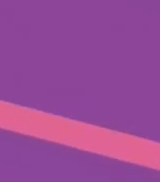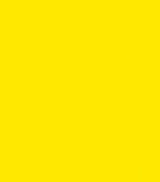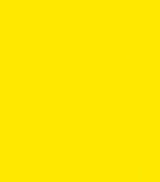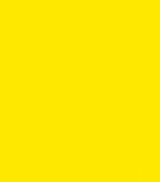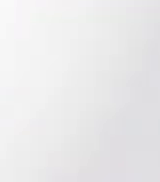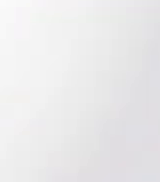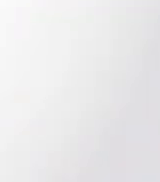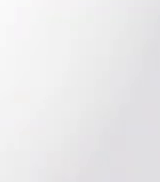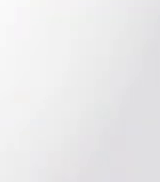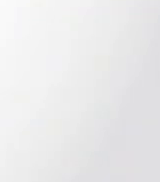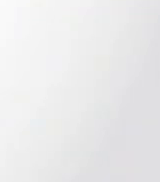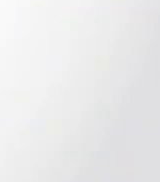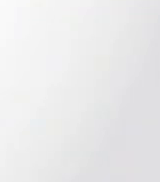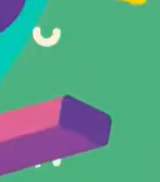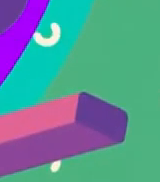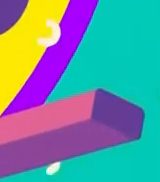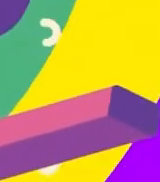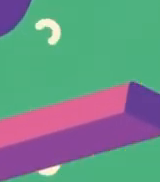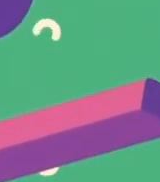Sidik TV